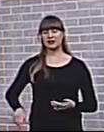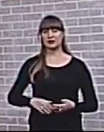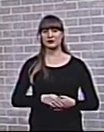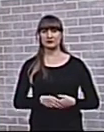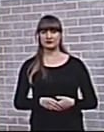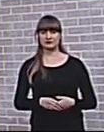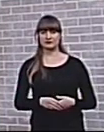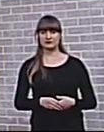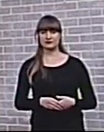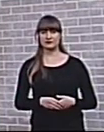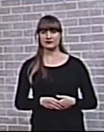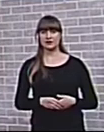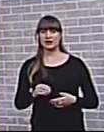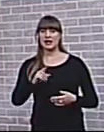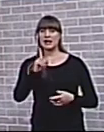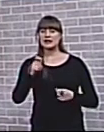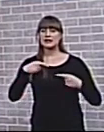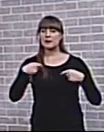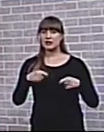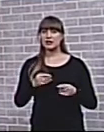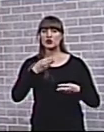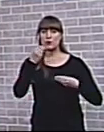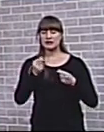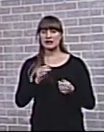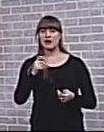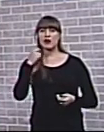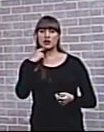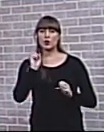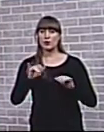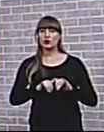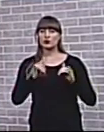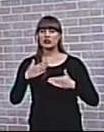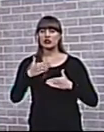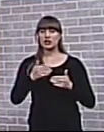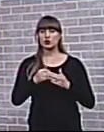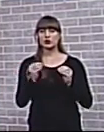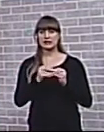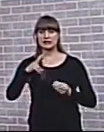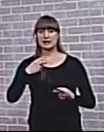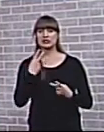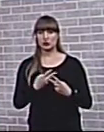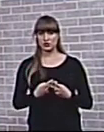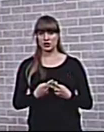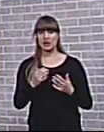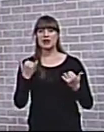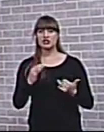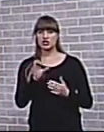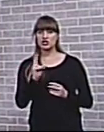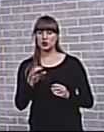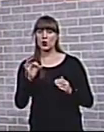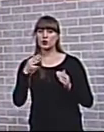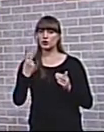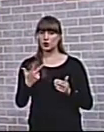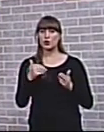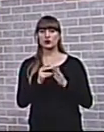Ростов-на-Дону. За продажу поддельного алкоголя могут увеличить наказание до 10 лет заключения. Сейчас срок от 3 до